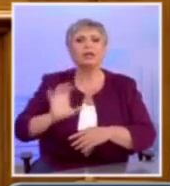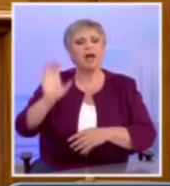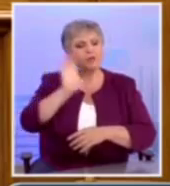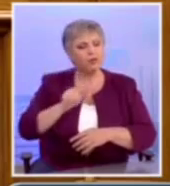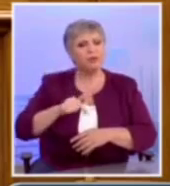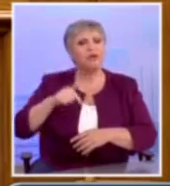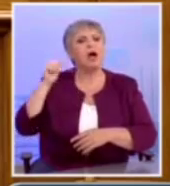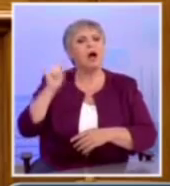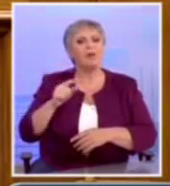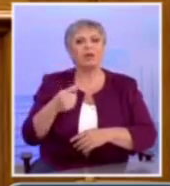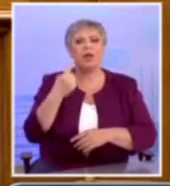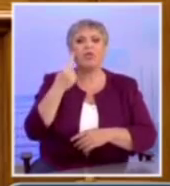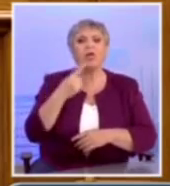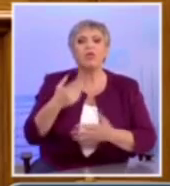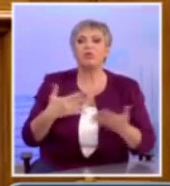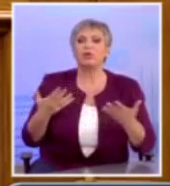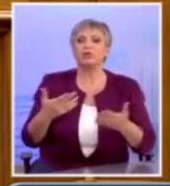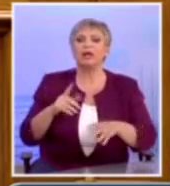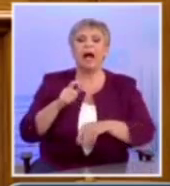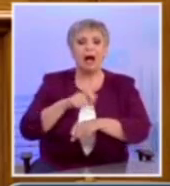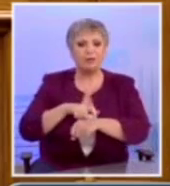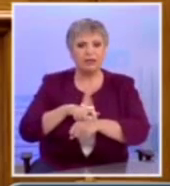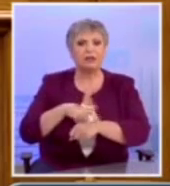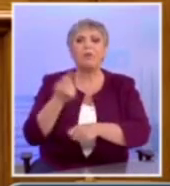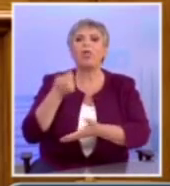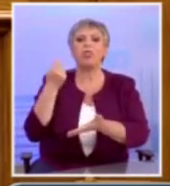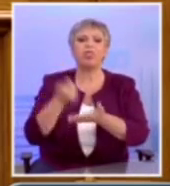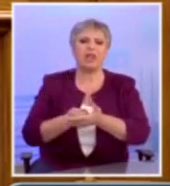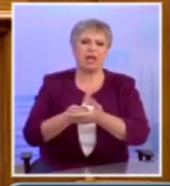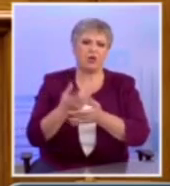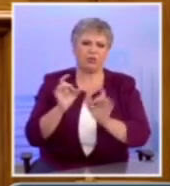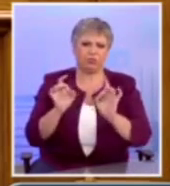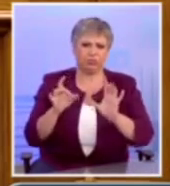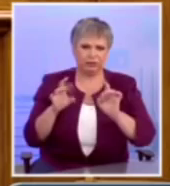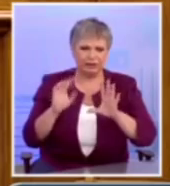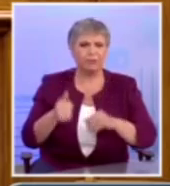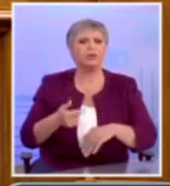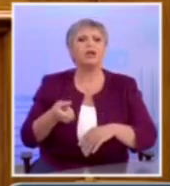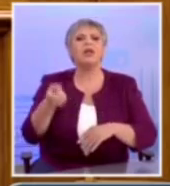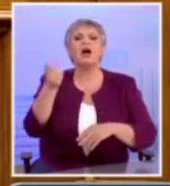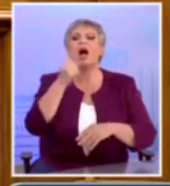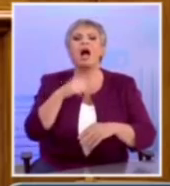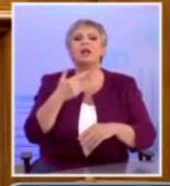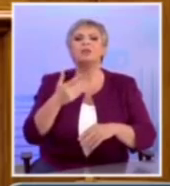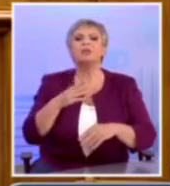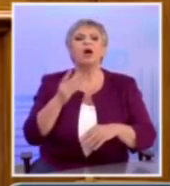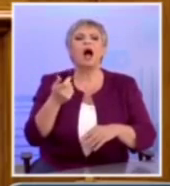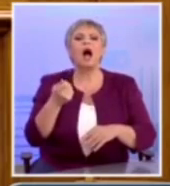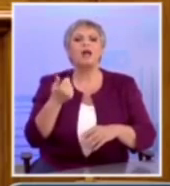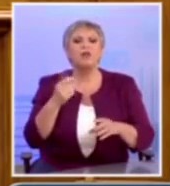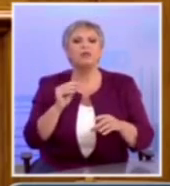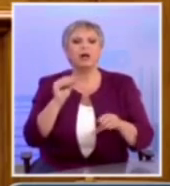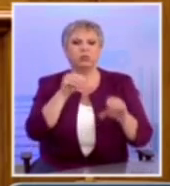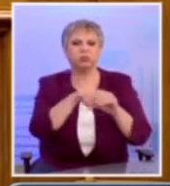των καταναλωτών που δεν κάνουν κατανάλωση, των αυτοί που έχουν αποταμιεύσεις που δεν τα πηγαίνουν τα λεφτά τους στις τράπεζες,